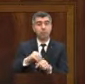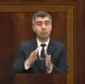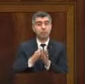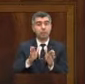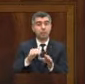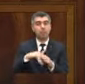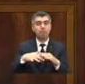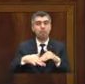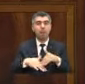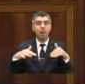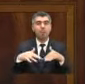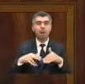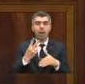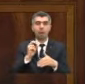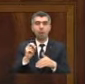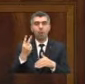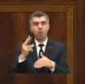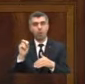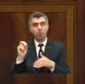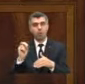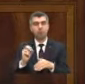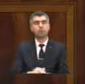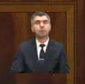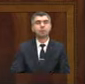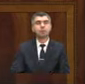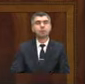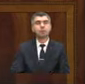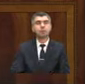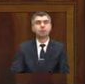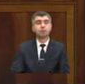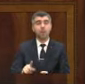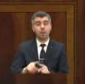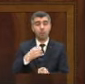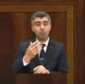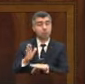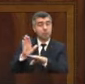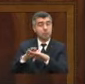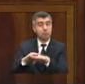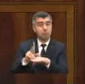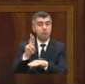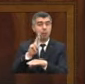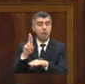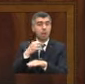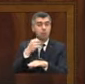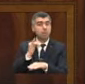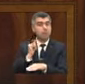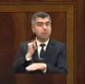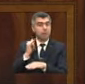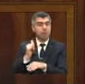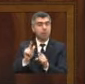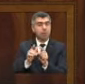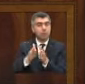السنة التشريعية للبرلمان في أكتوبر 2020، واللذين دعا فيهما جلالة الملك إلى إطلاق